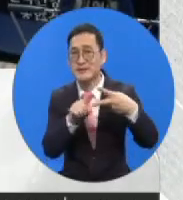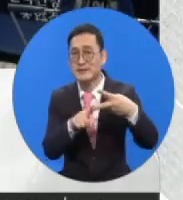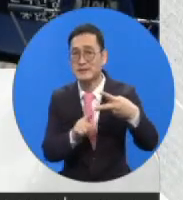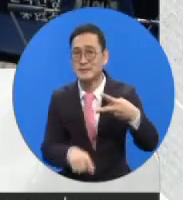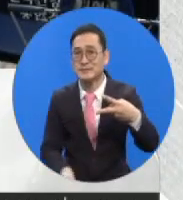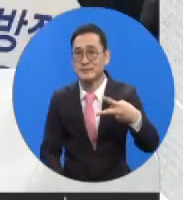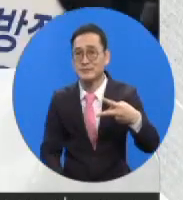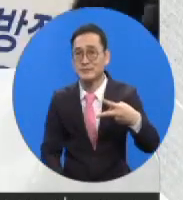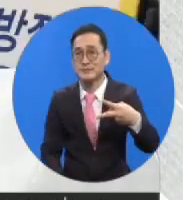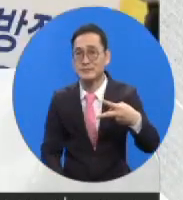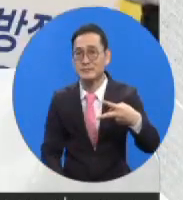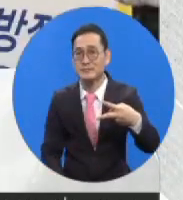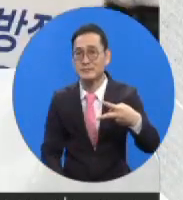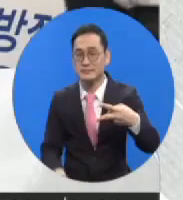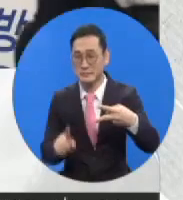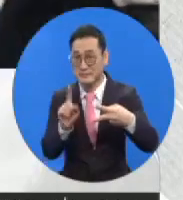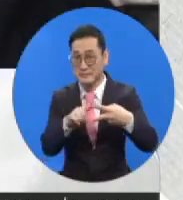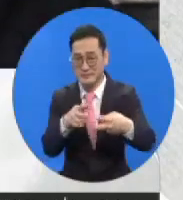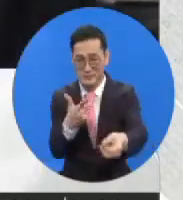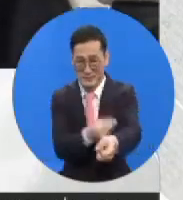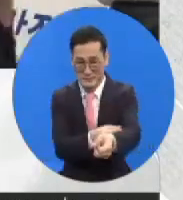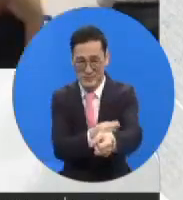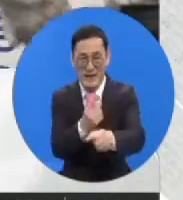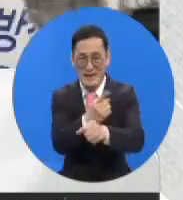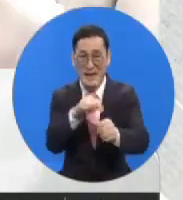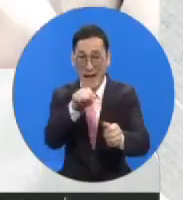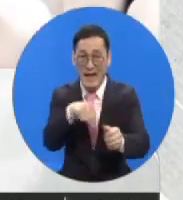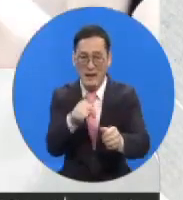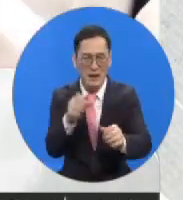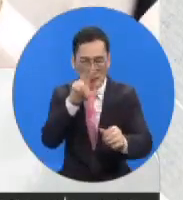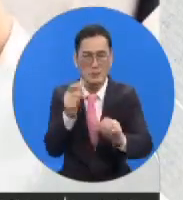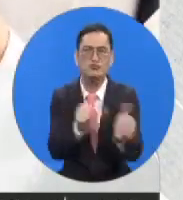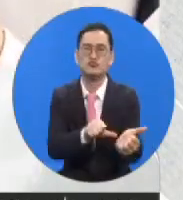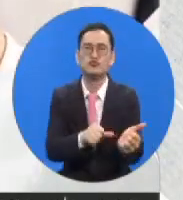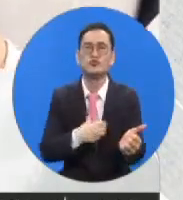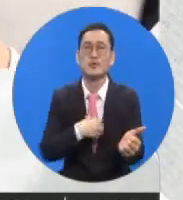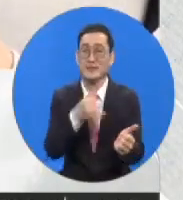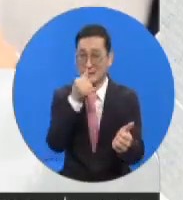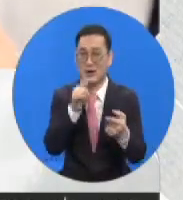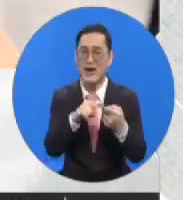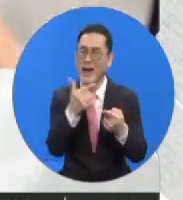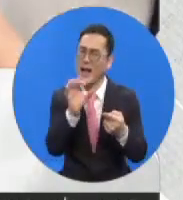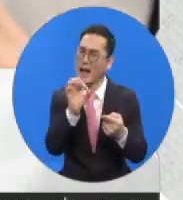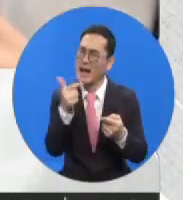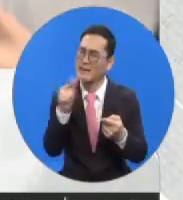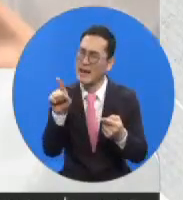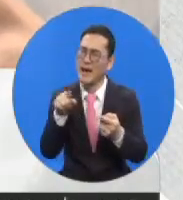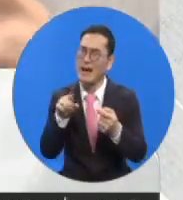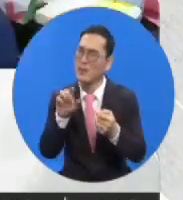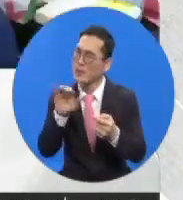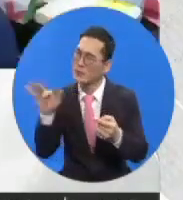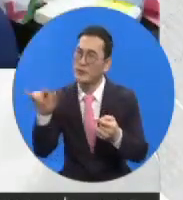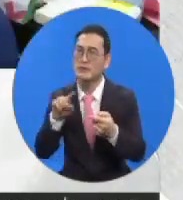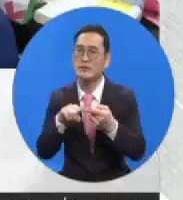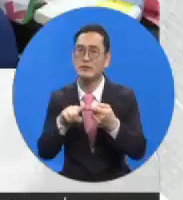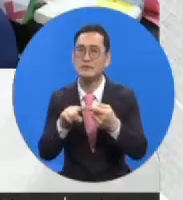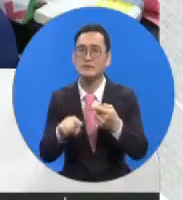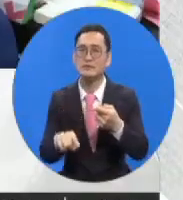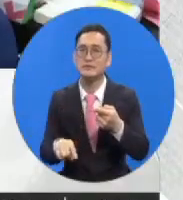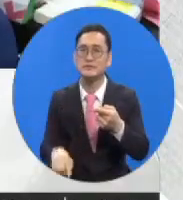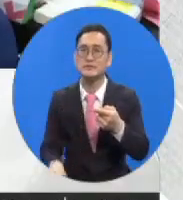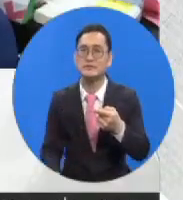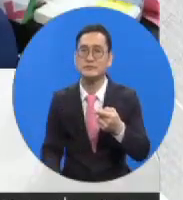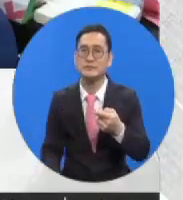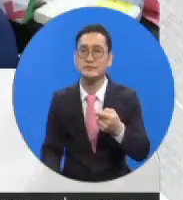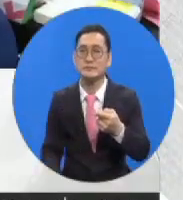해요. 아나필락시스는 급성으로 오기 때문에 보통 1시간 이내에 반응이 온다. 근데 지금 돌아가신 분들의 배양성을 보면 짧게는